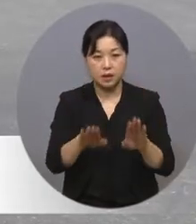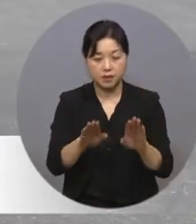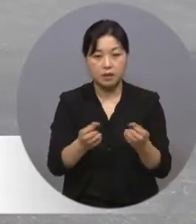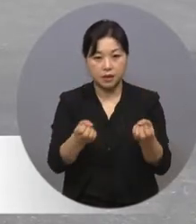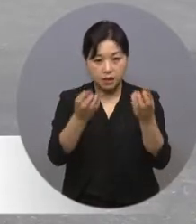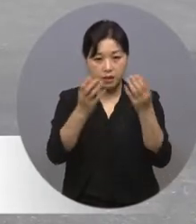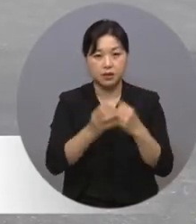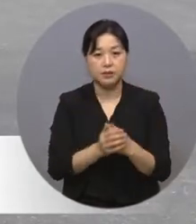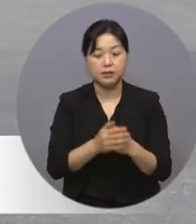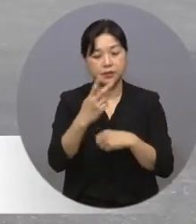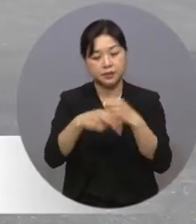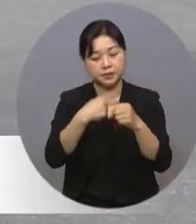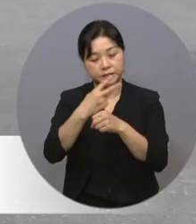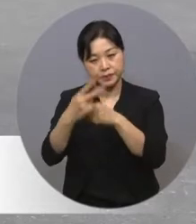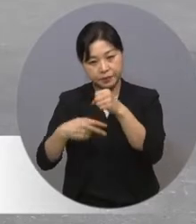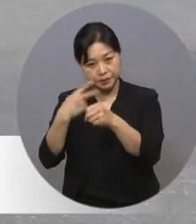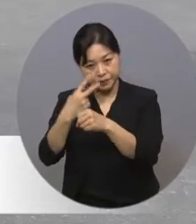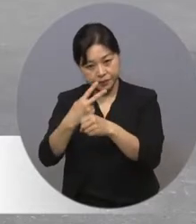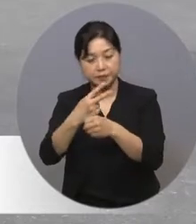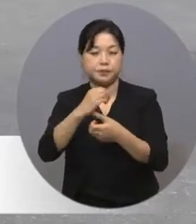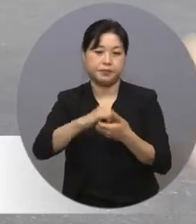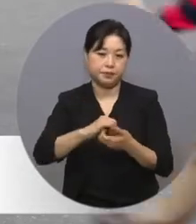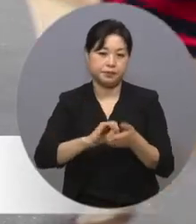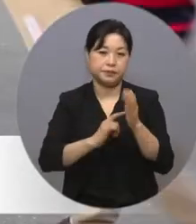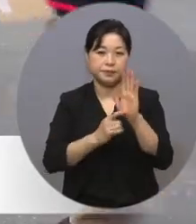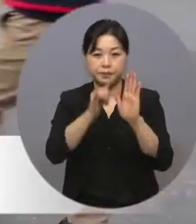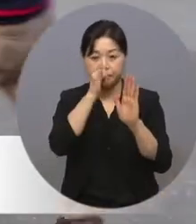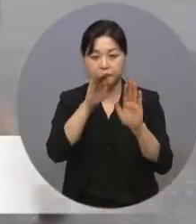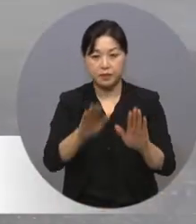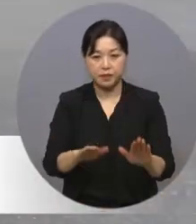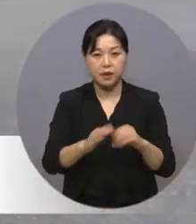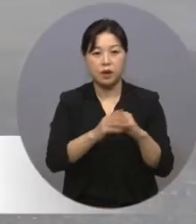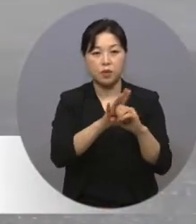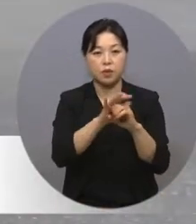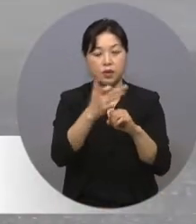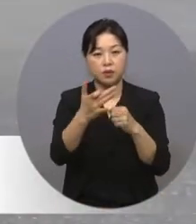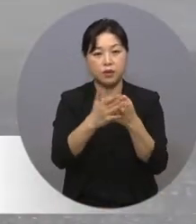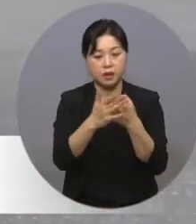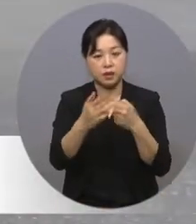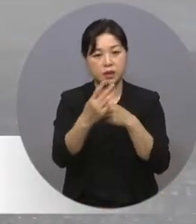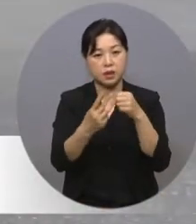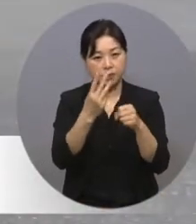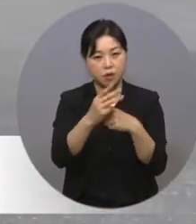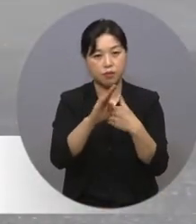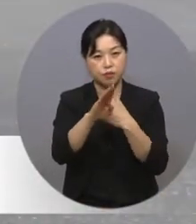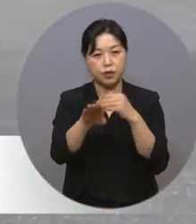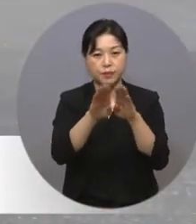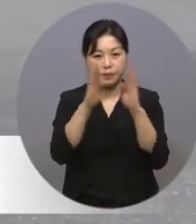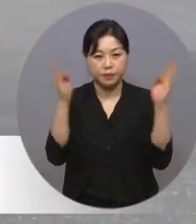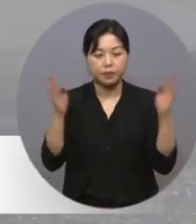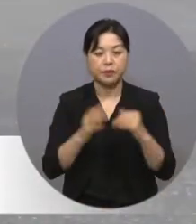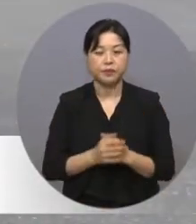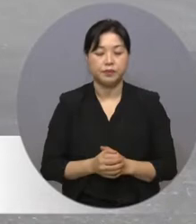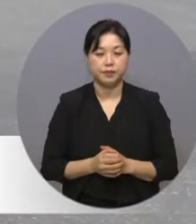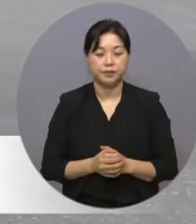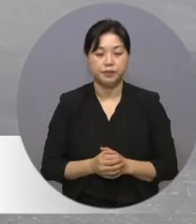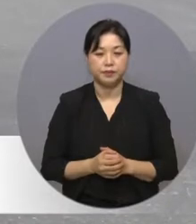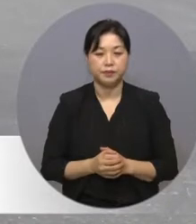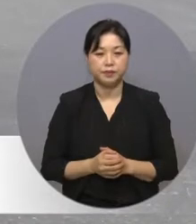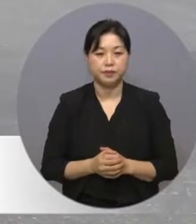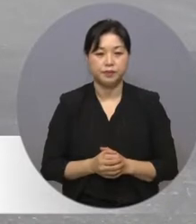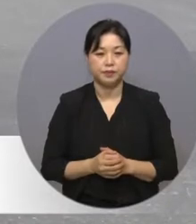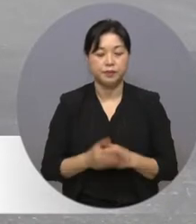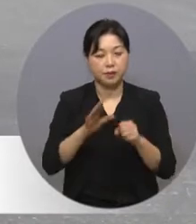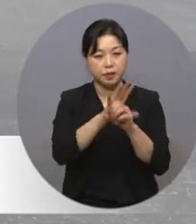박람회는 원래 2년 만에 열려야 되는데 이번에 3년 만에 열리게 됐고요. 코로나 때문에 1년 연기해서